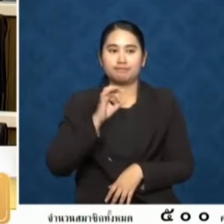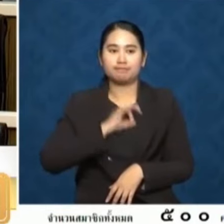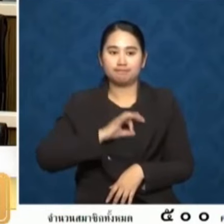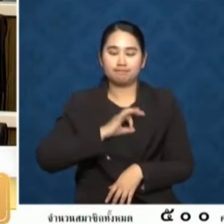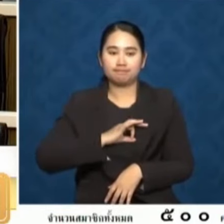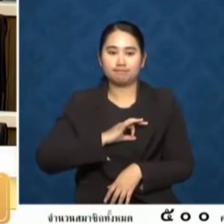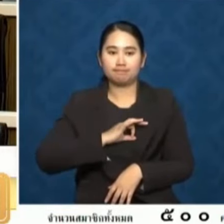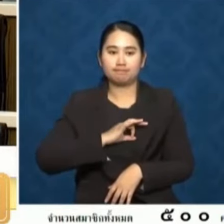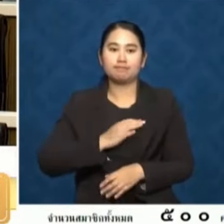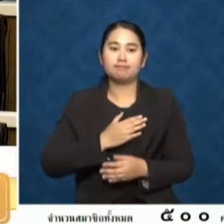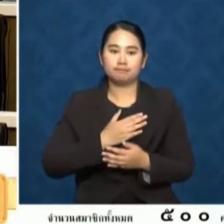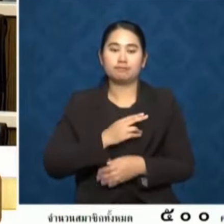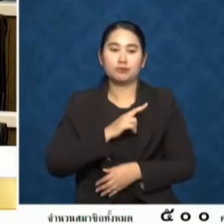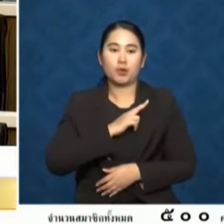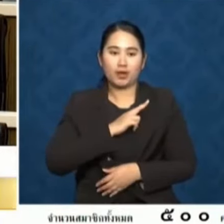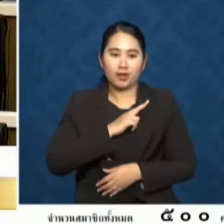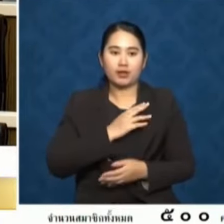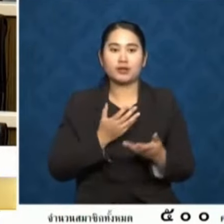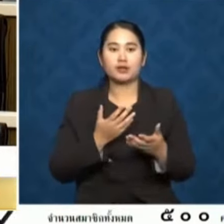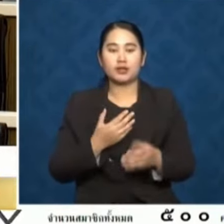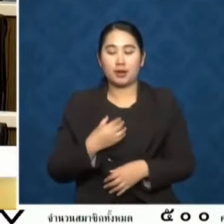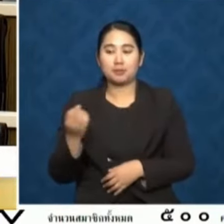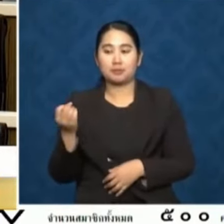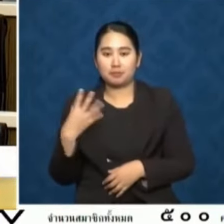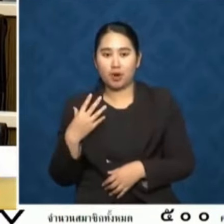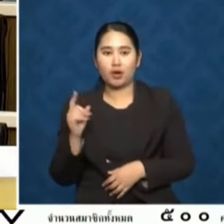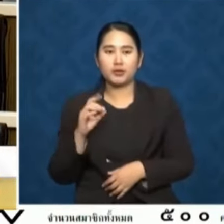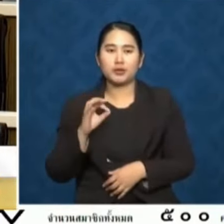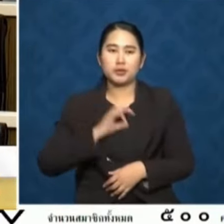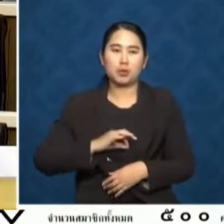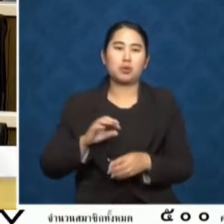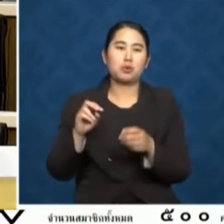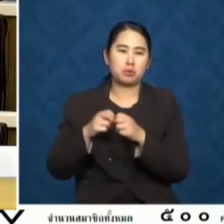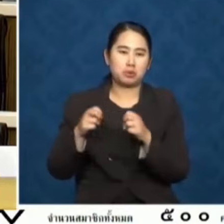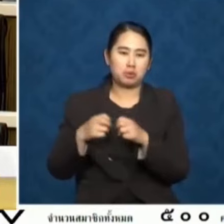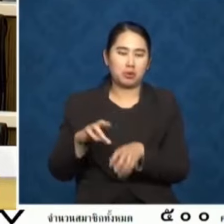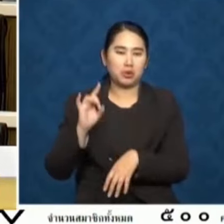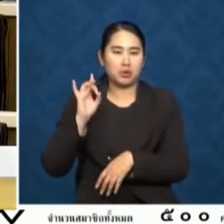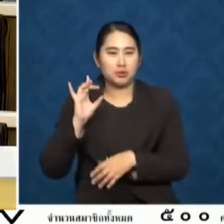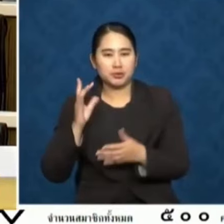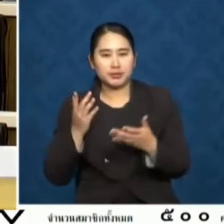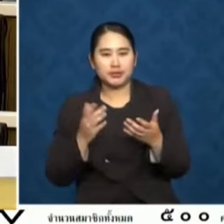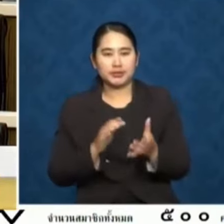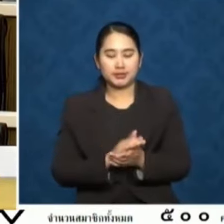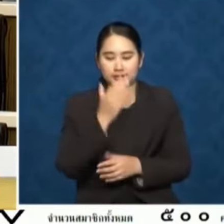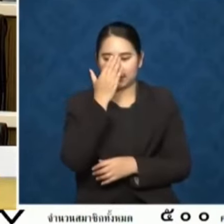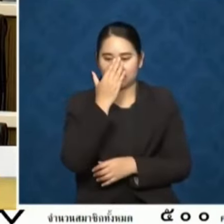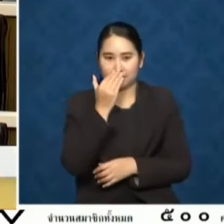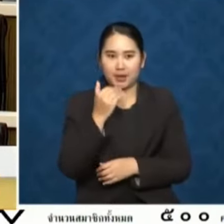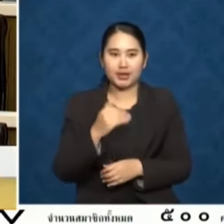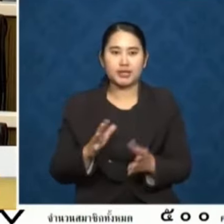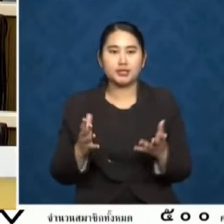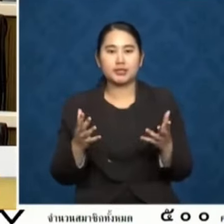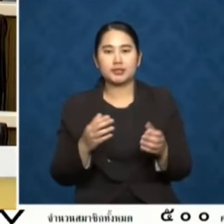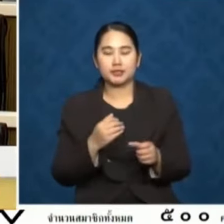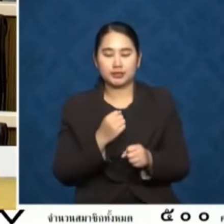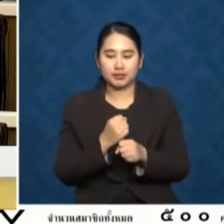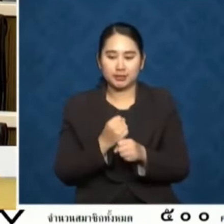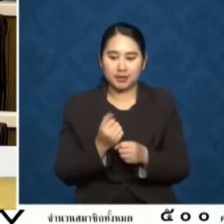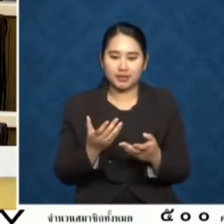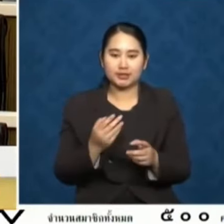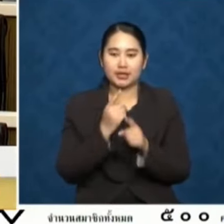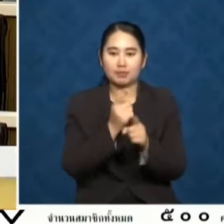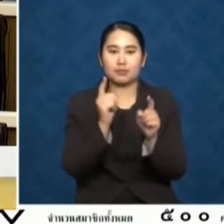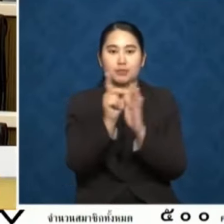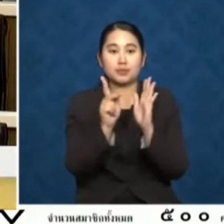ความรู้สึกส่วนตัวอีกข้างหนึ่งก็บอกว่ามีความรุนแรงเกินไปทำไมเลือกข้างในการปฏิบัติทำไมไม่ดำเนินคดีตาม